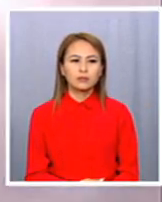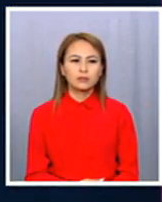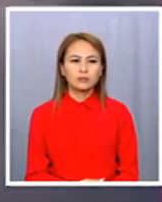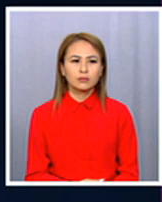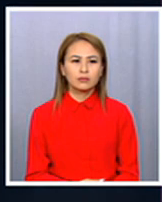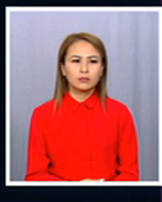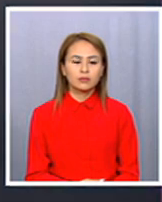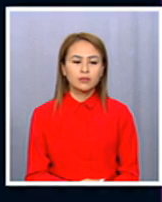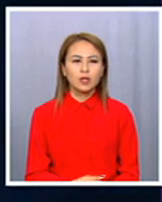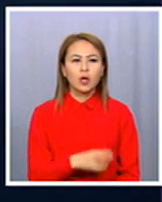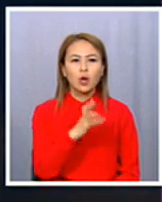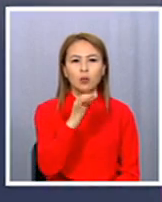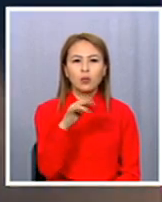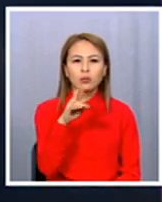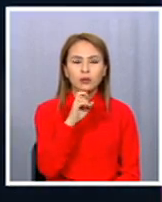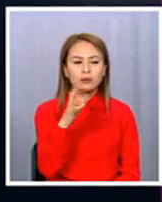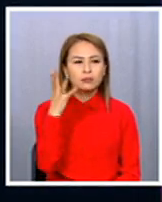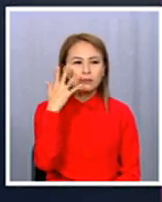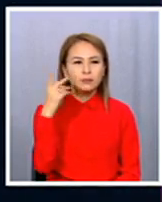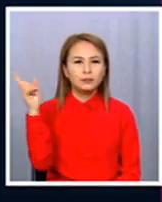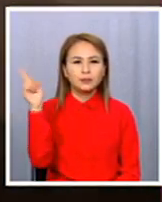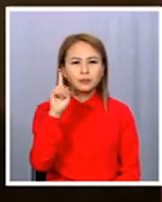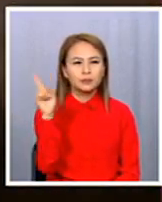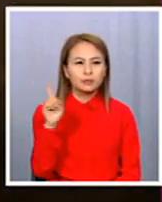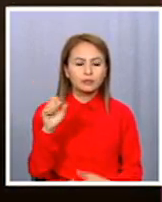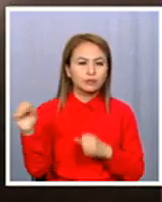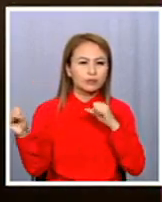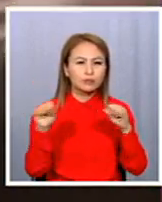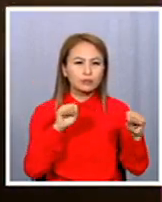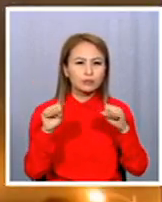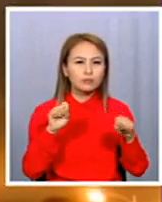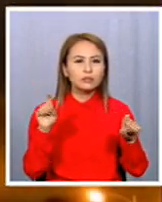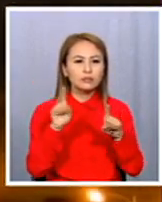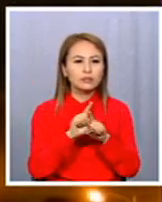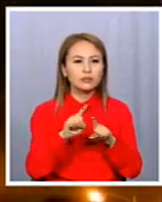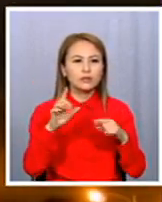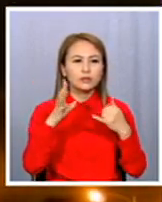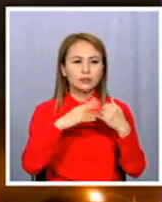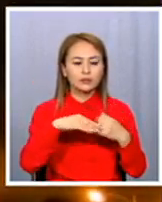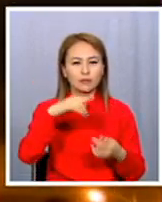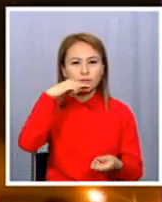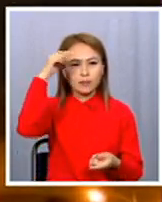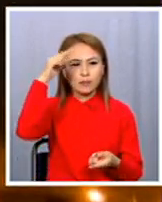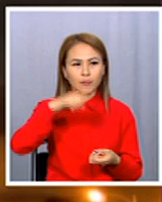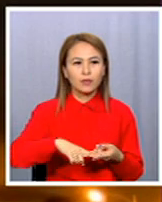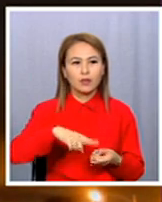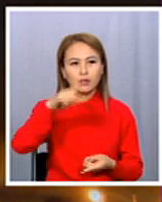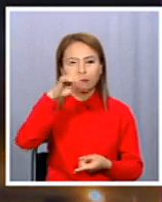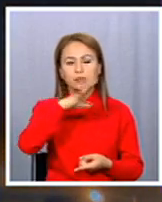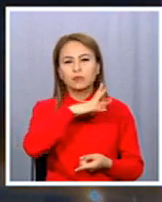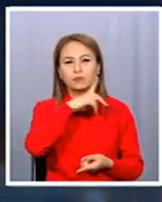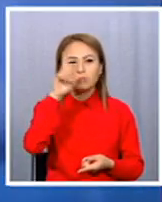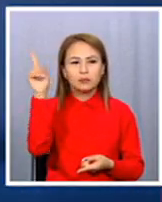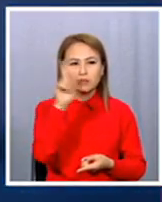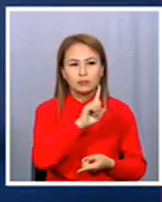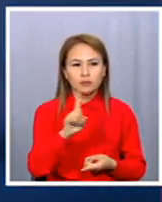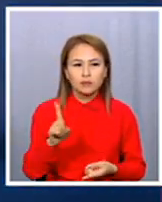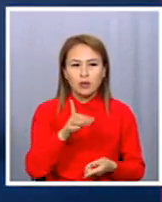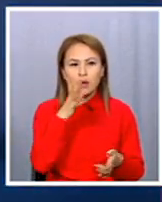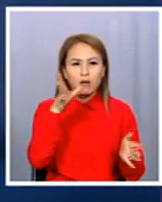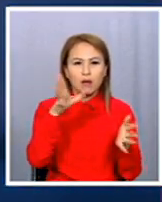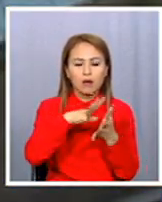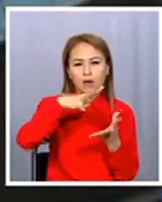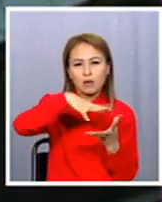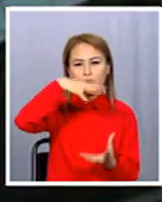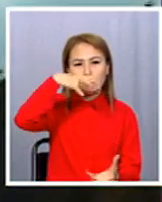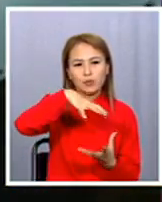Ал будақ жаңбырлы күндері аспанда найзағай жиі жарқылдай. Ол бұлт пен жер арасында болатын, ұзындығы бірнеше шақырымға жететін электрлік ұшқындар